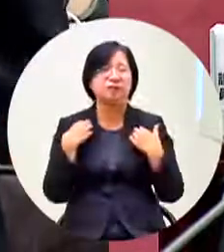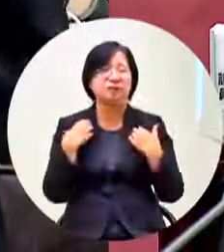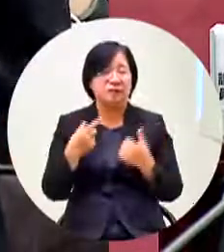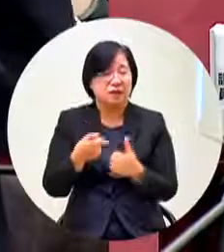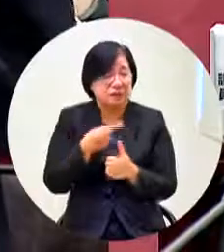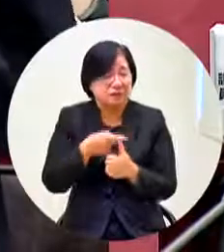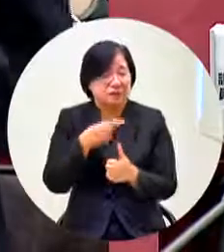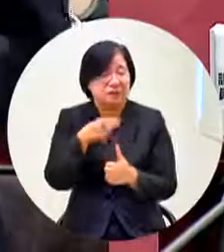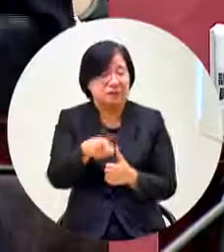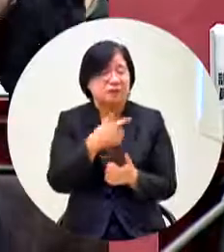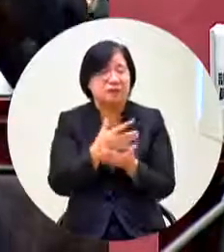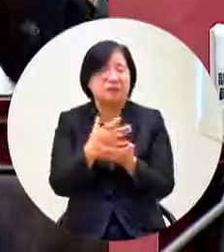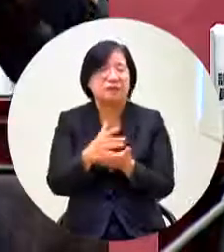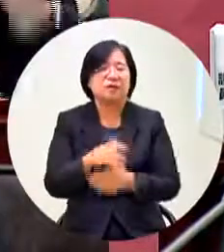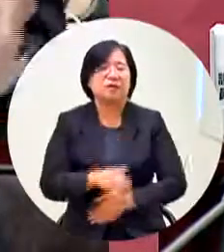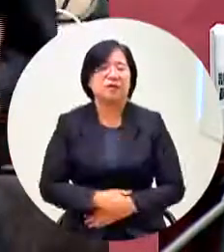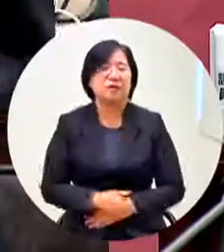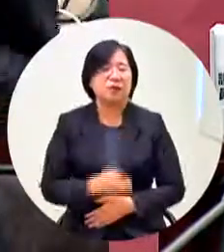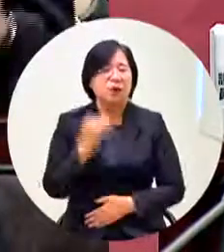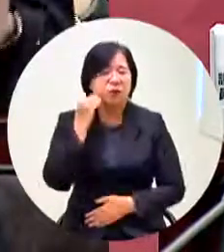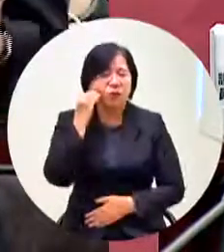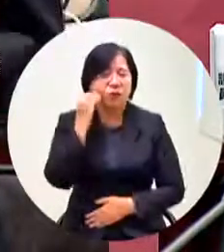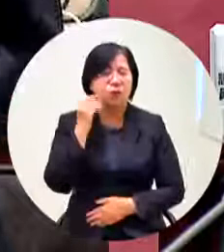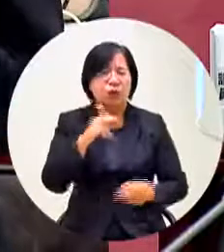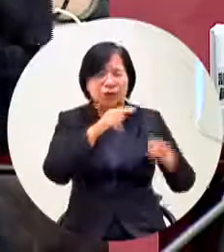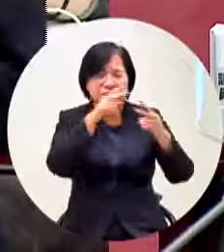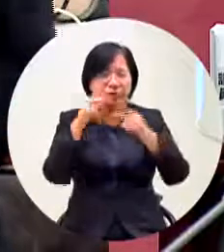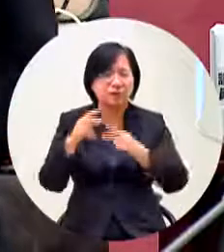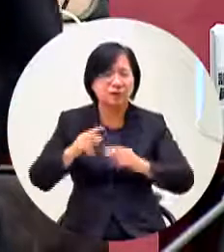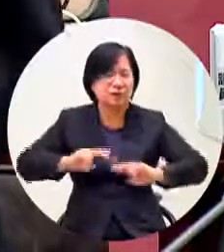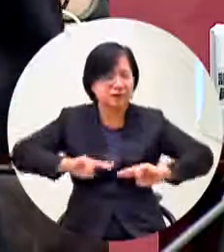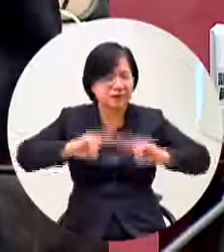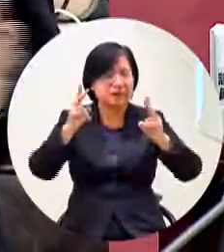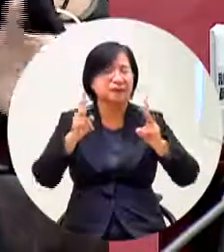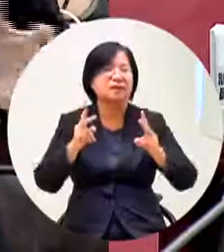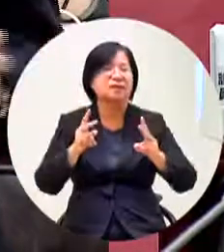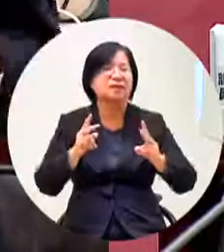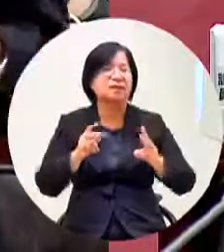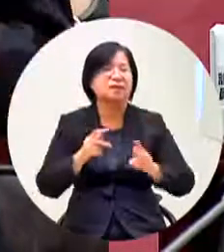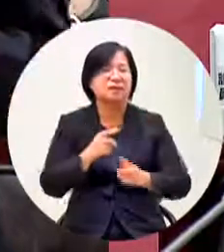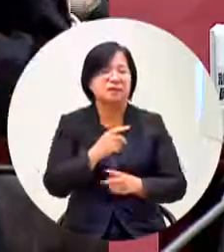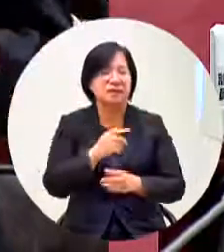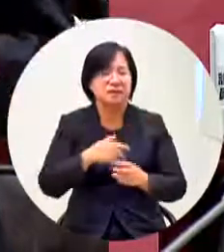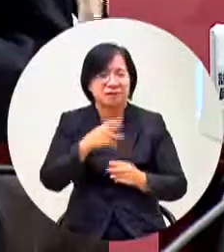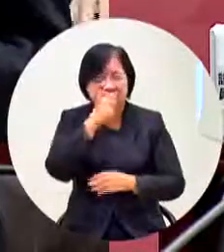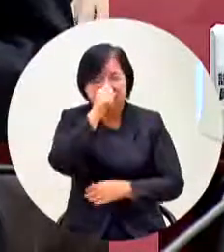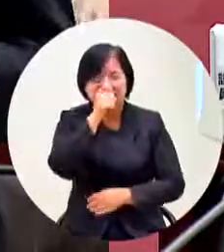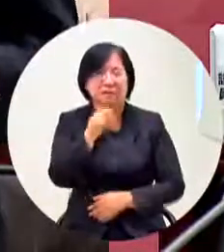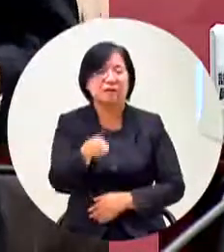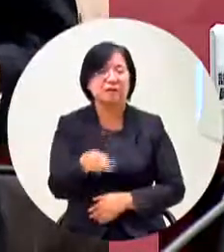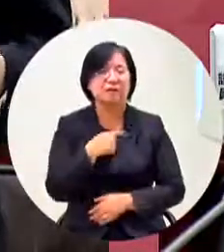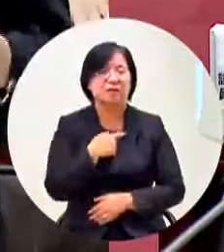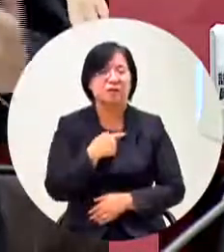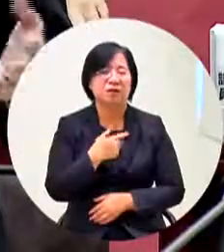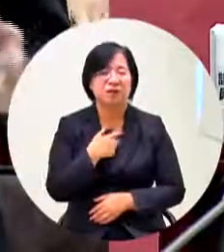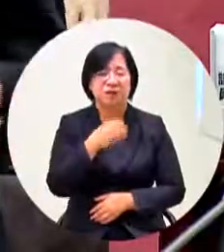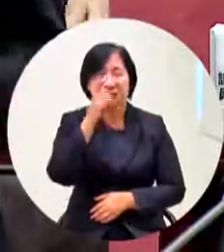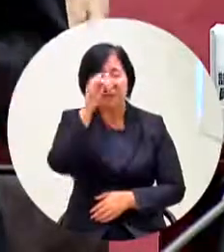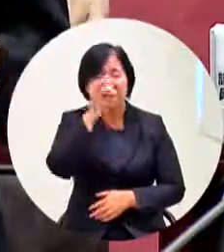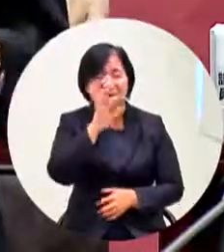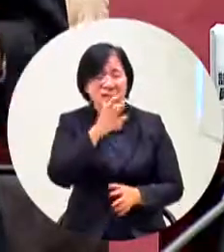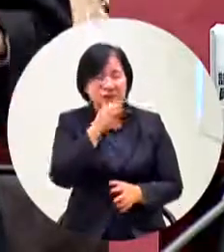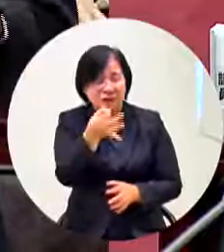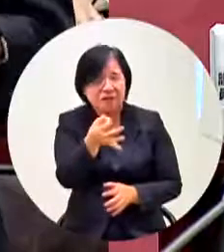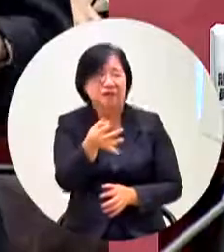那至于说要去改，把它整建或是改建到更好，那当然是要看我们的财力。这个什么都是